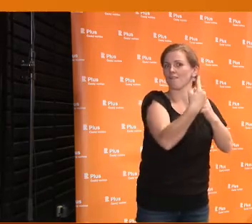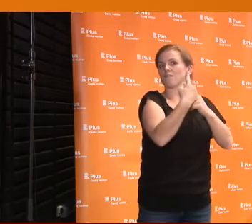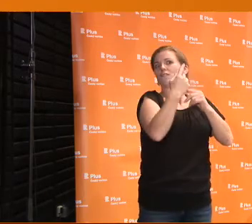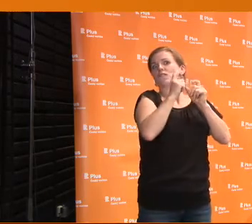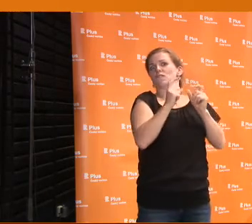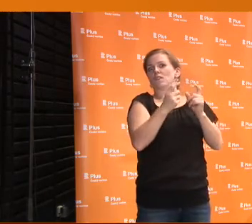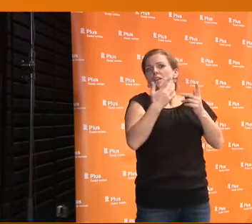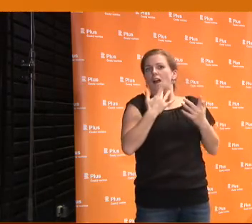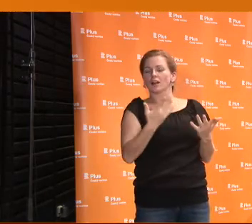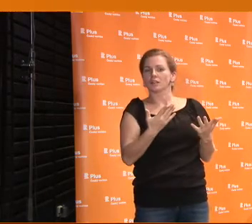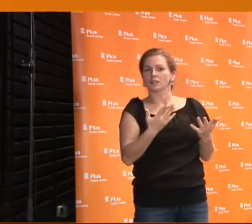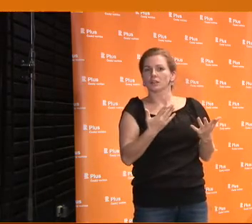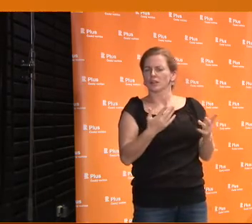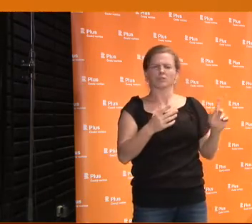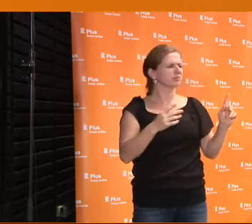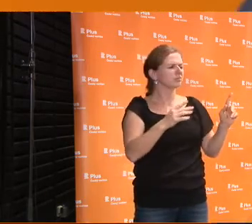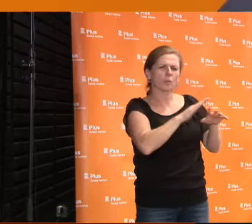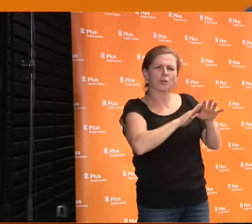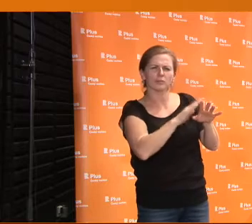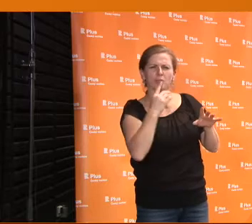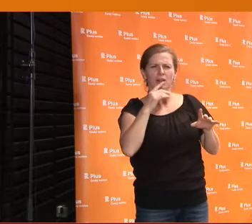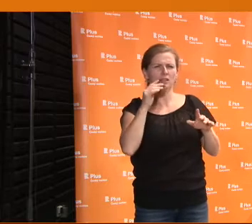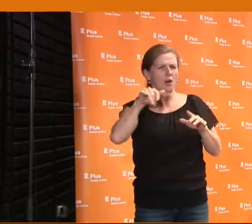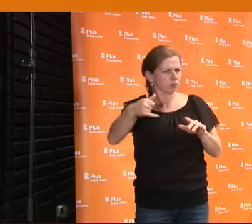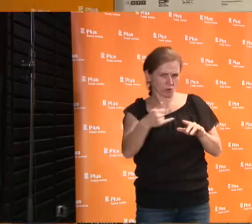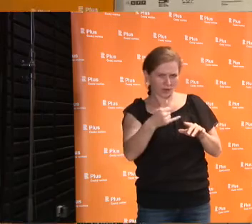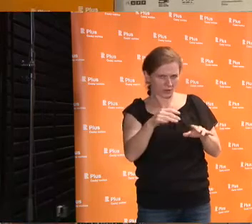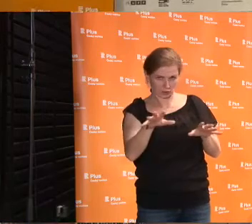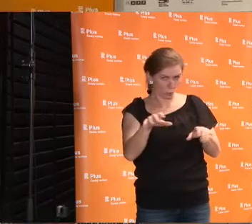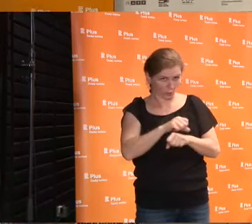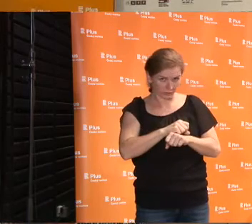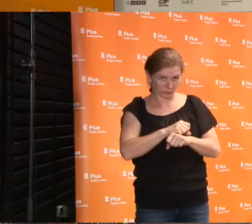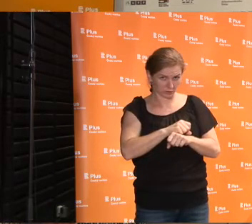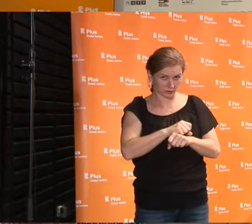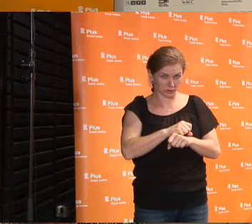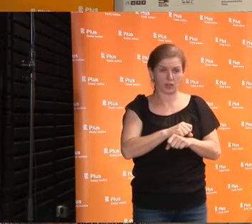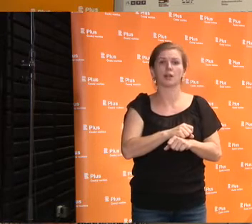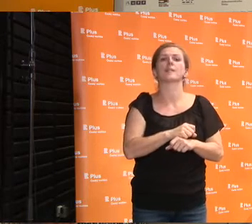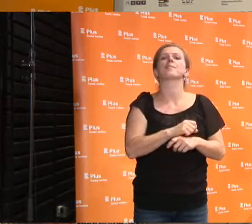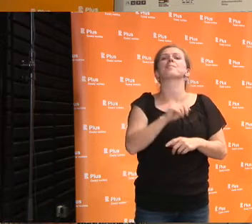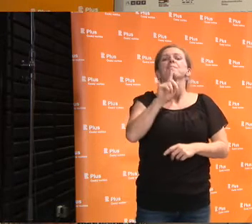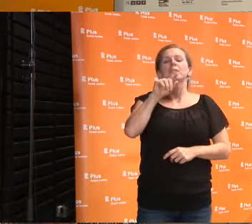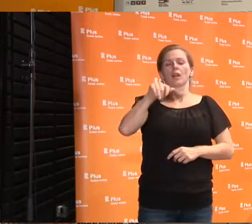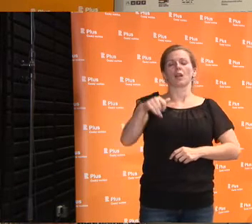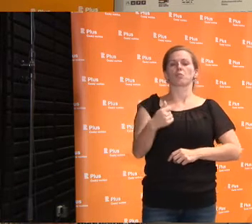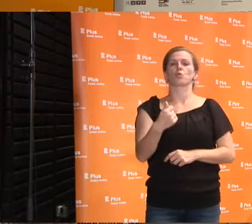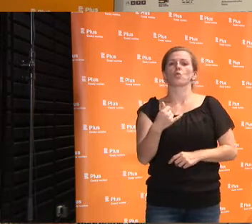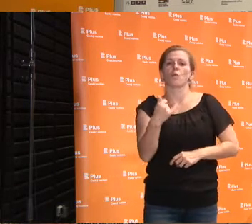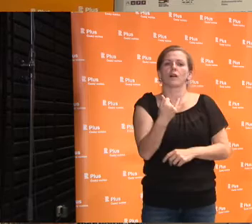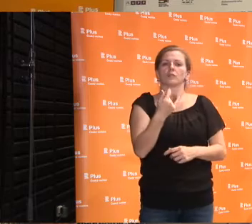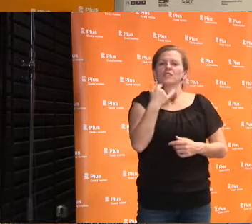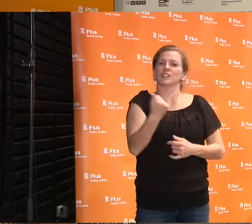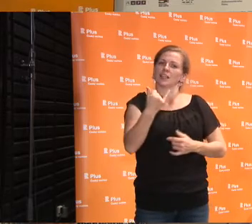Vladimír Špidla, paní Jaburková, vy jste nesouhlasila s tím, o čem mluvil pan Špidla? Je to vždycky, když nastoupí